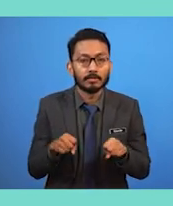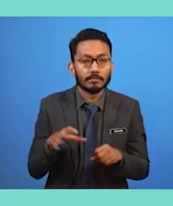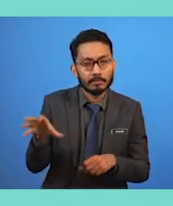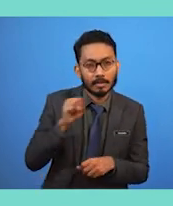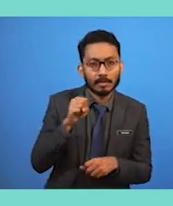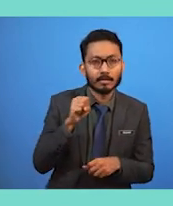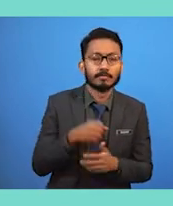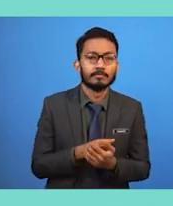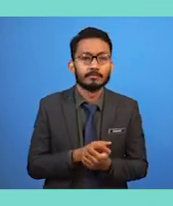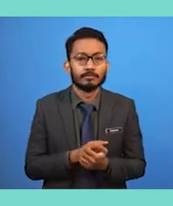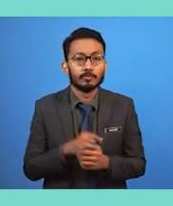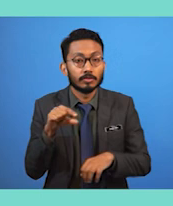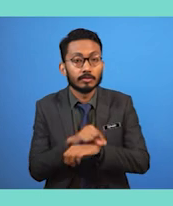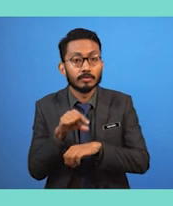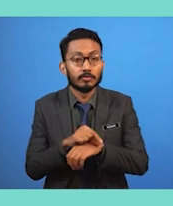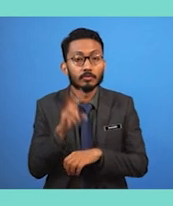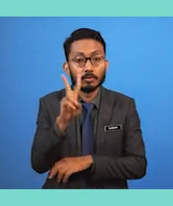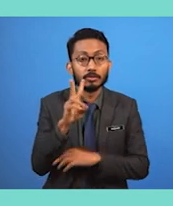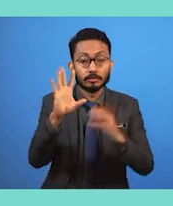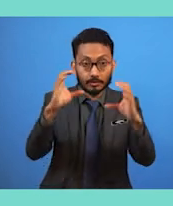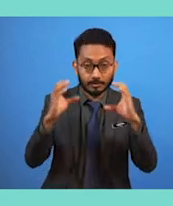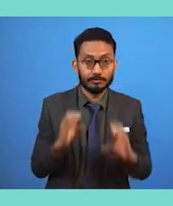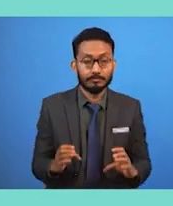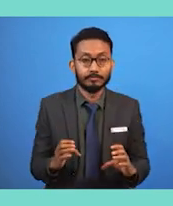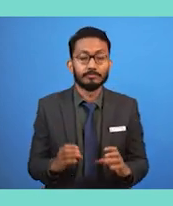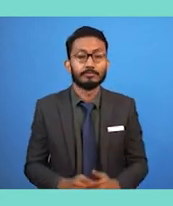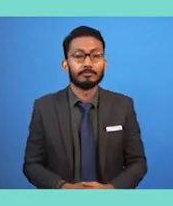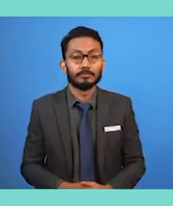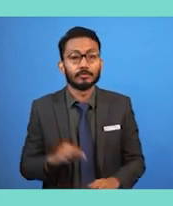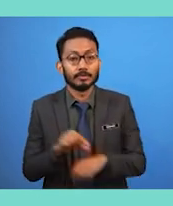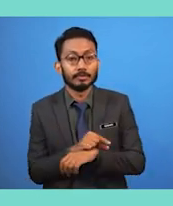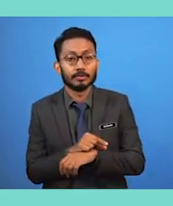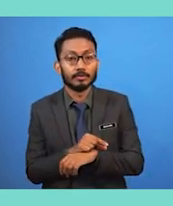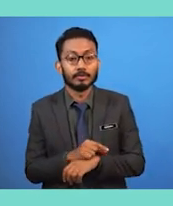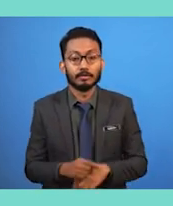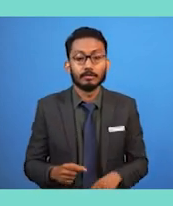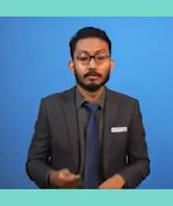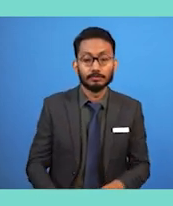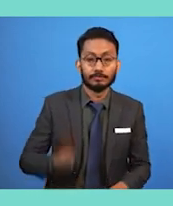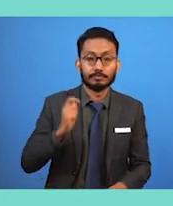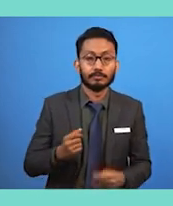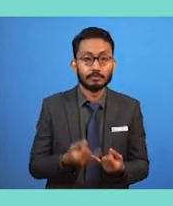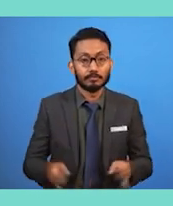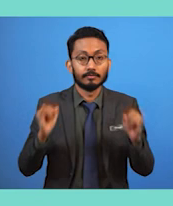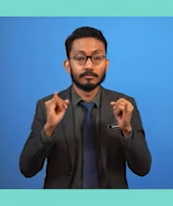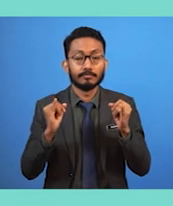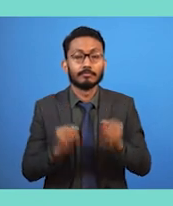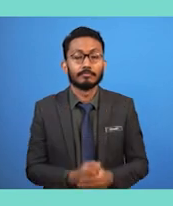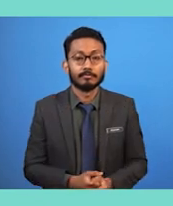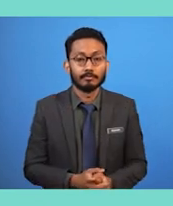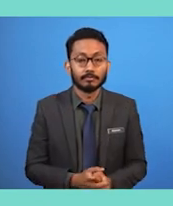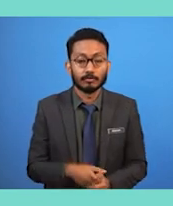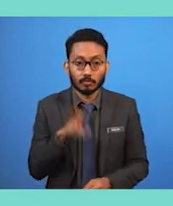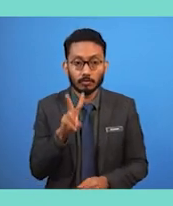Tuaian hasil boleh menggunakan dua kaedah iaitu menggunakan tangguk atau jaring penuaian. Yang